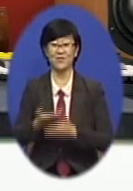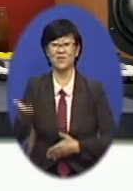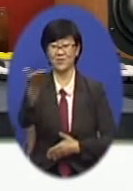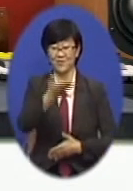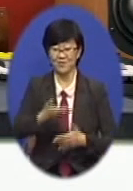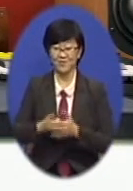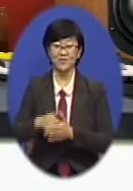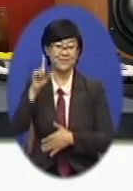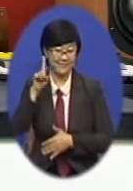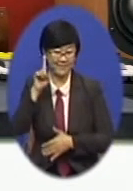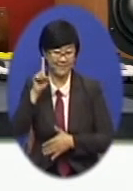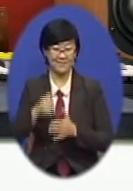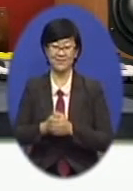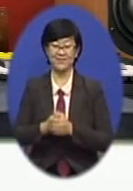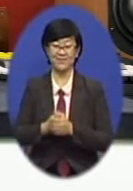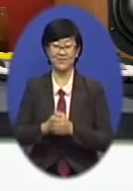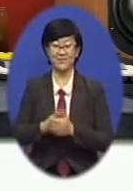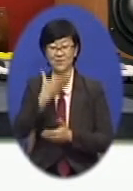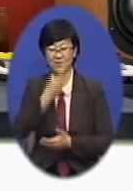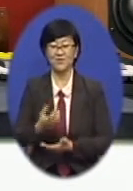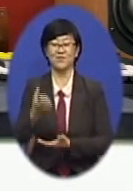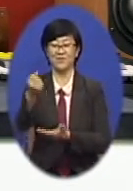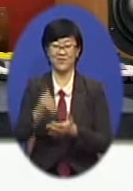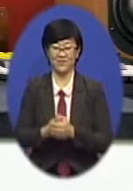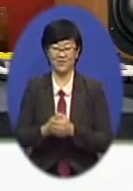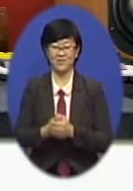애청자님들 매일매일 복 받으시고